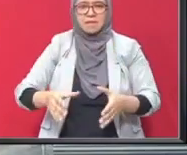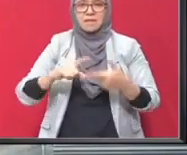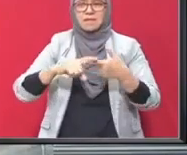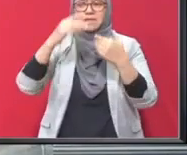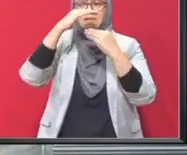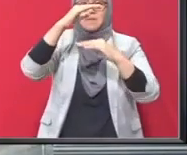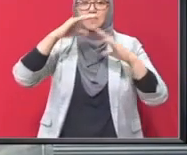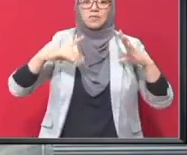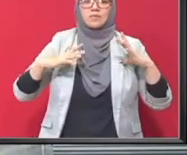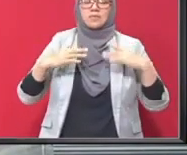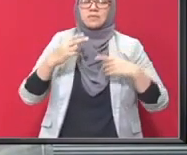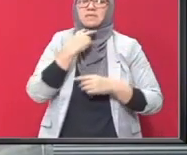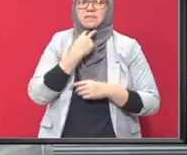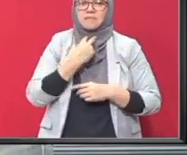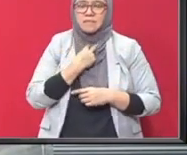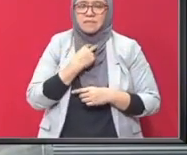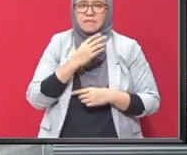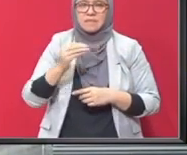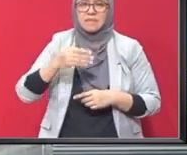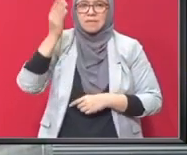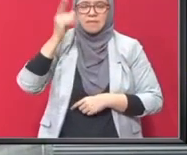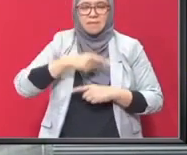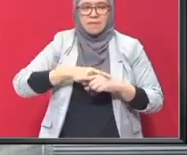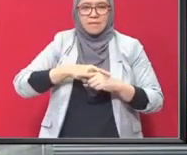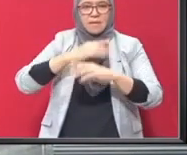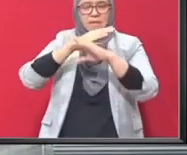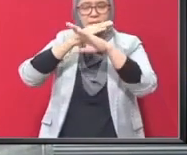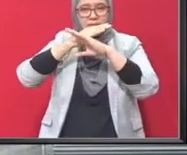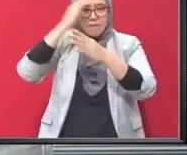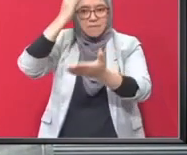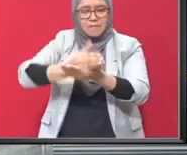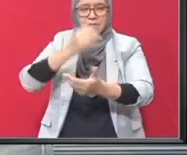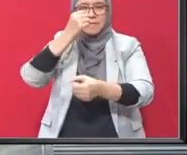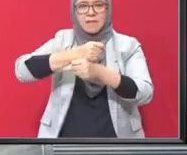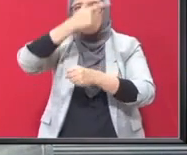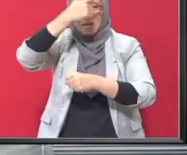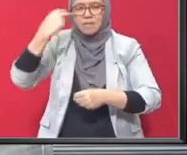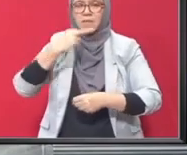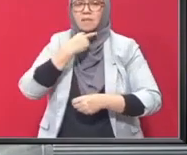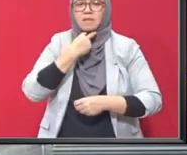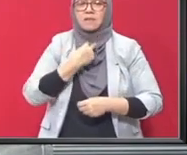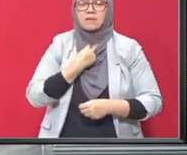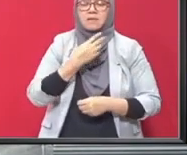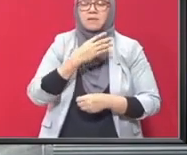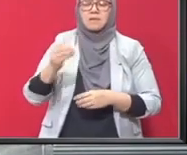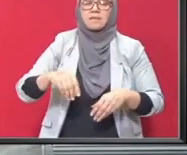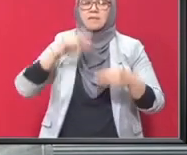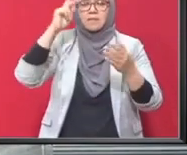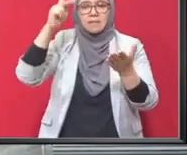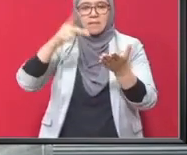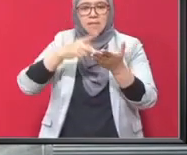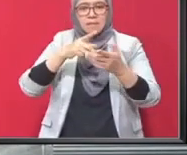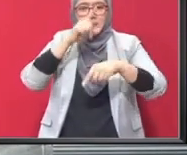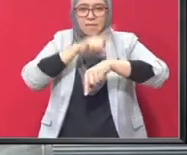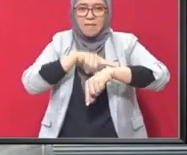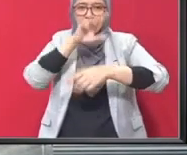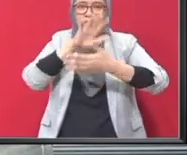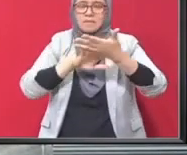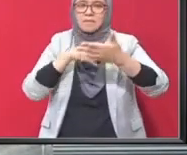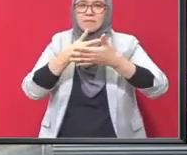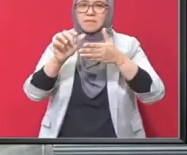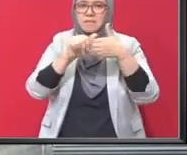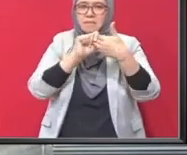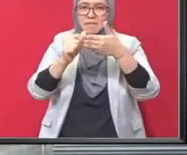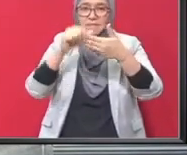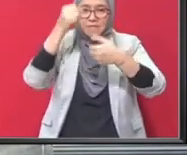dan juga melarang pomade yang kejadian atas sebab Milan dan memperkenalkan fleksibel ataupun facial dan